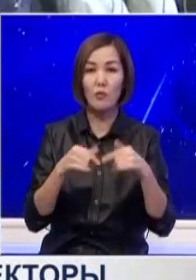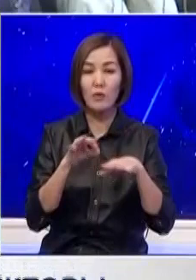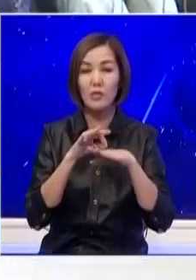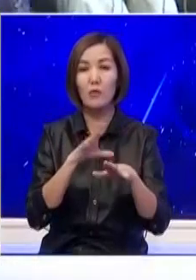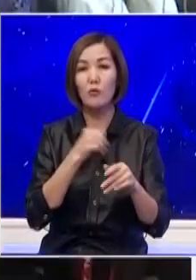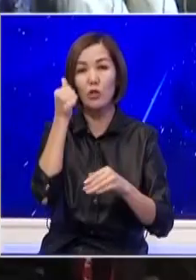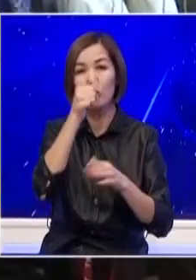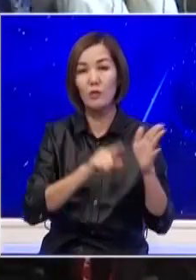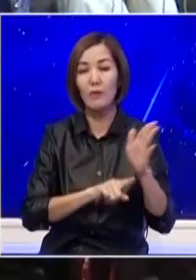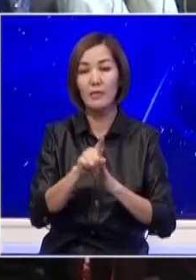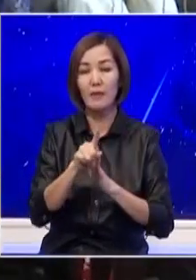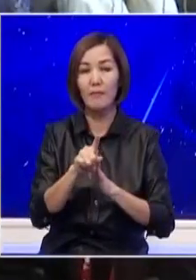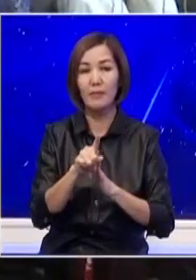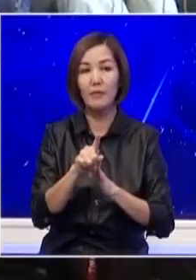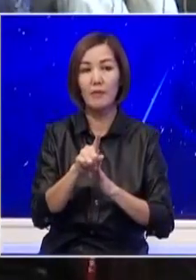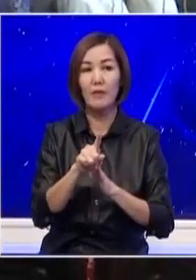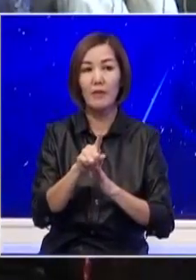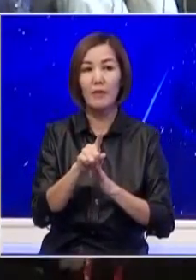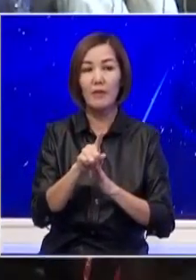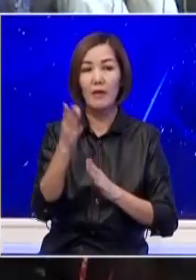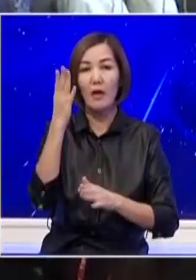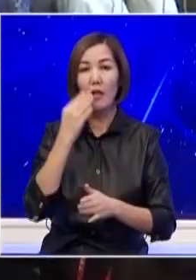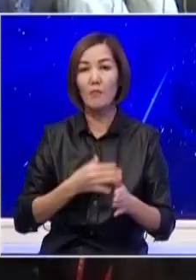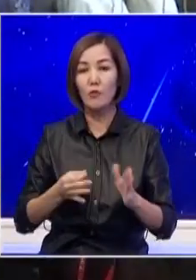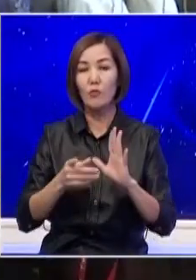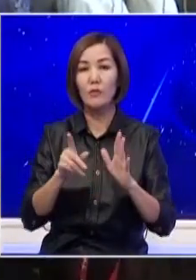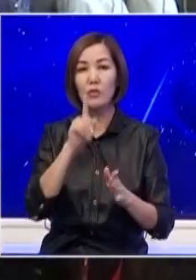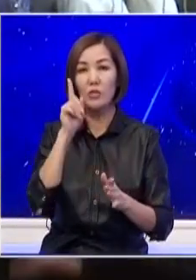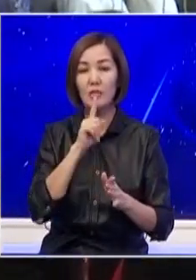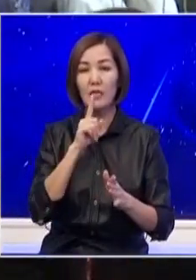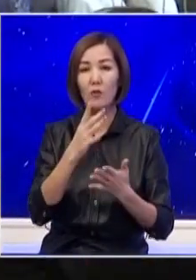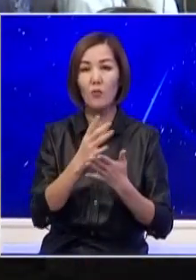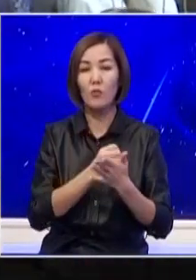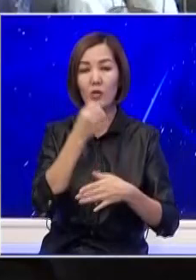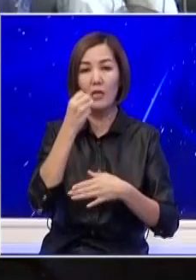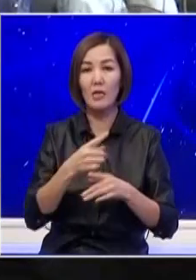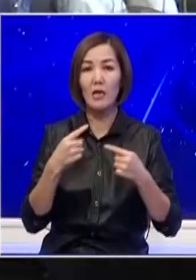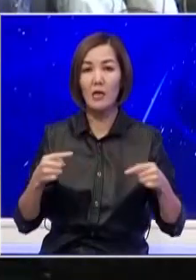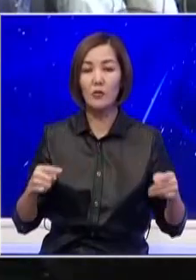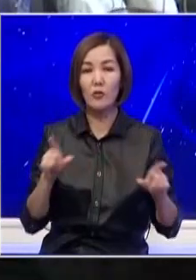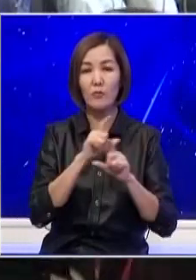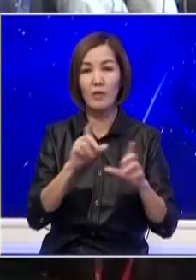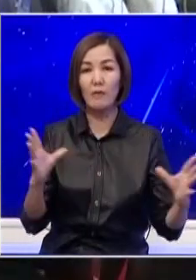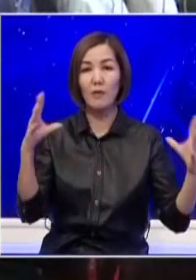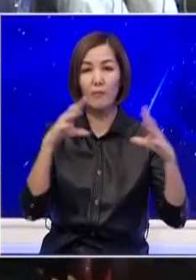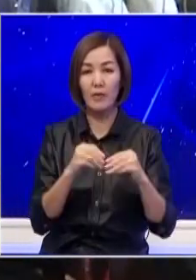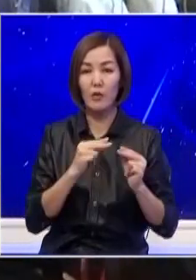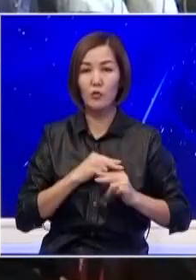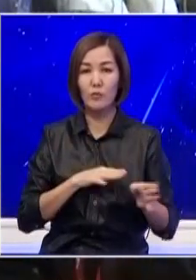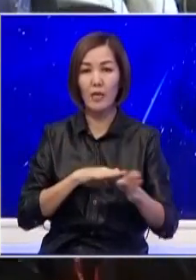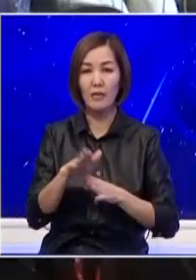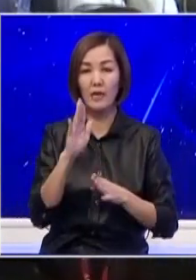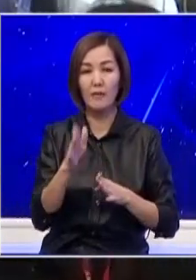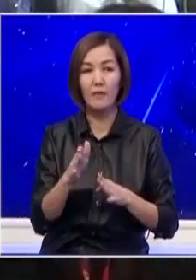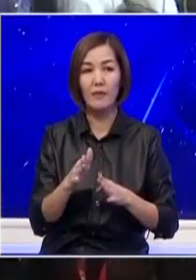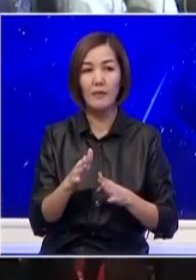Жыл басынан бері Алматы облысы жастар ресурстық орталығы әртүрлі мекемелермен бірге қоян-қолтық жұмыс жасап,